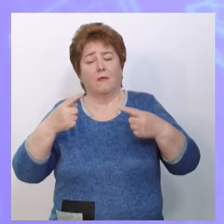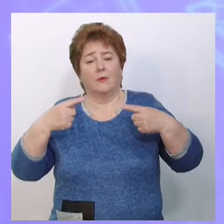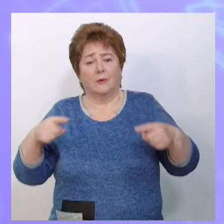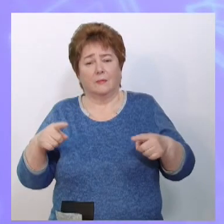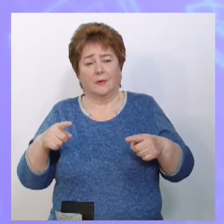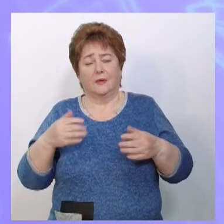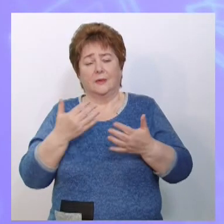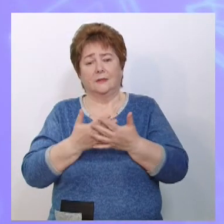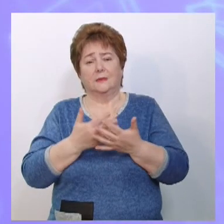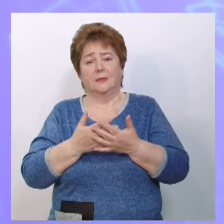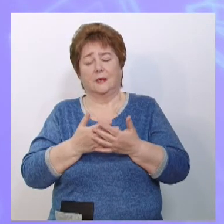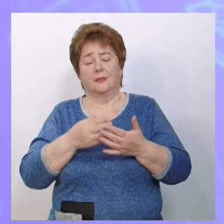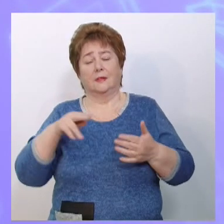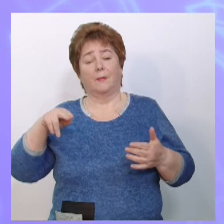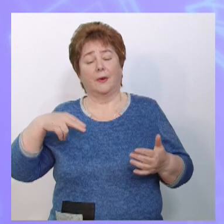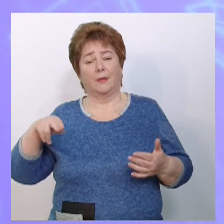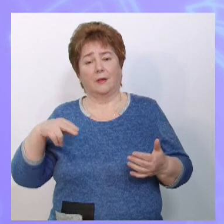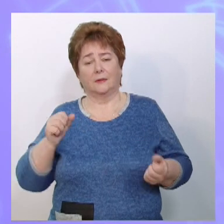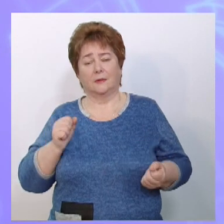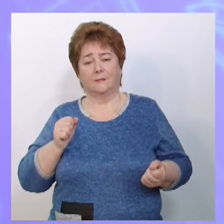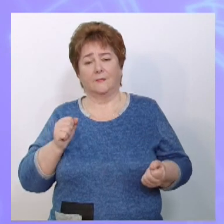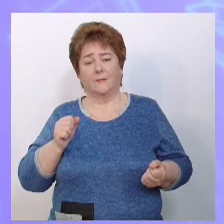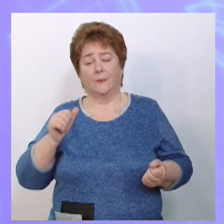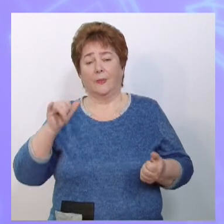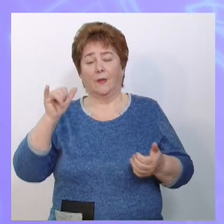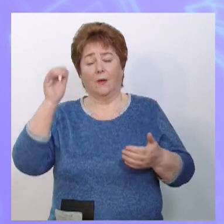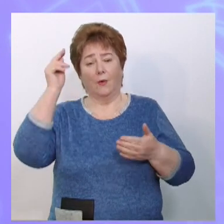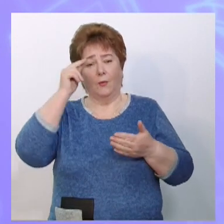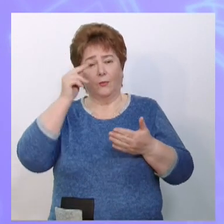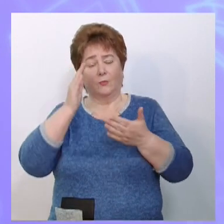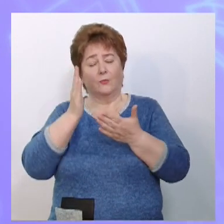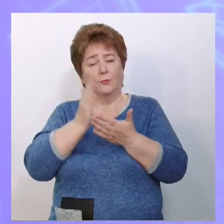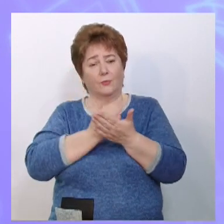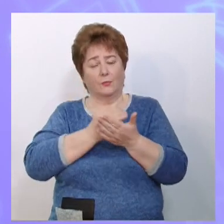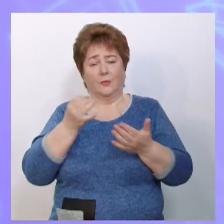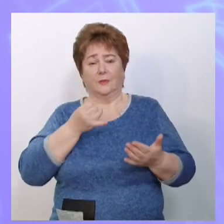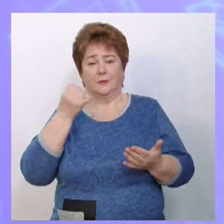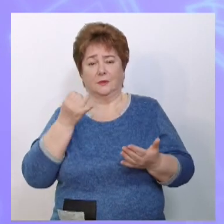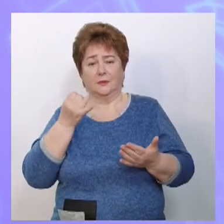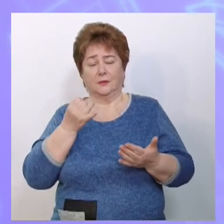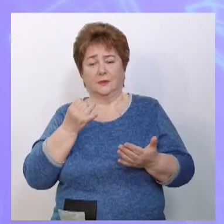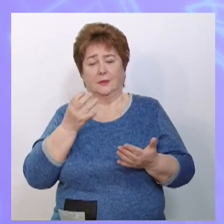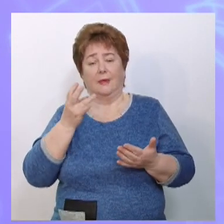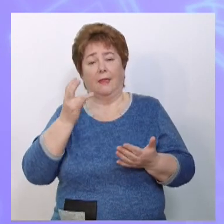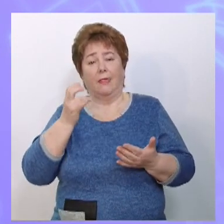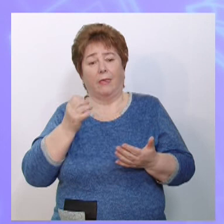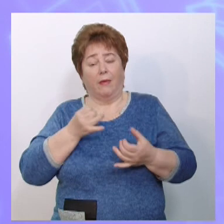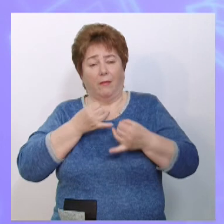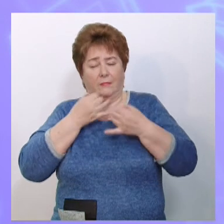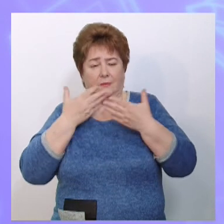какое-либо из данных прилагательных. Урок был интересный,